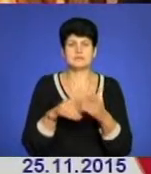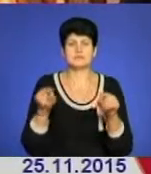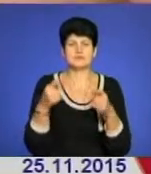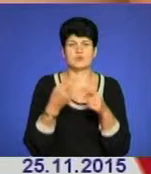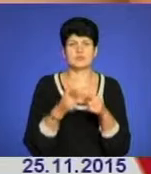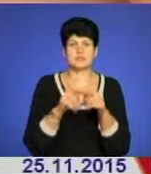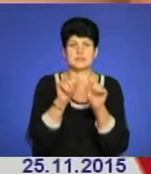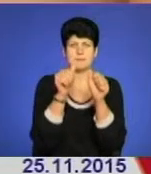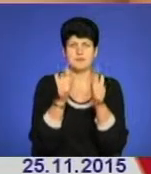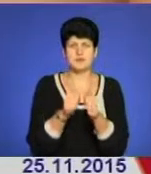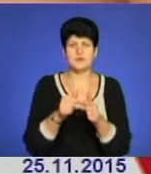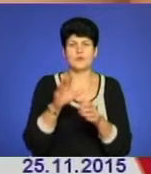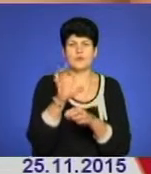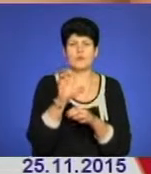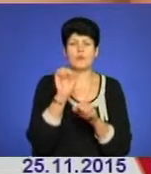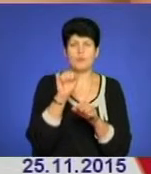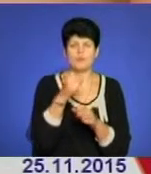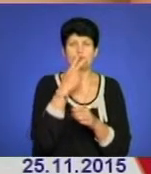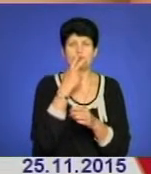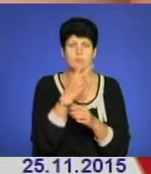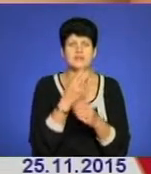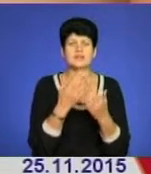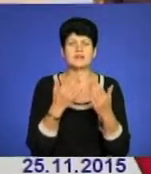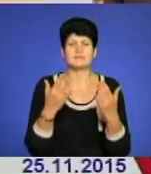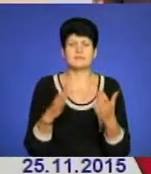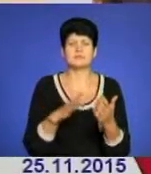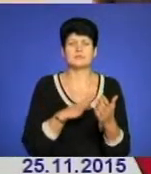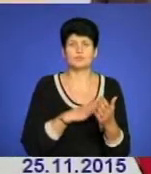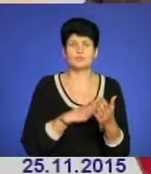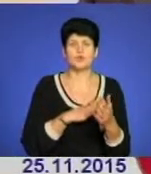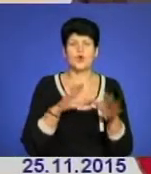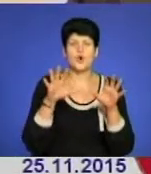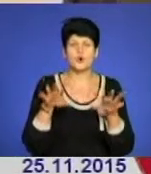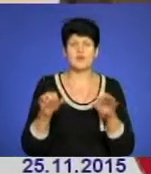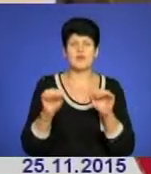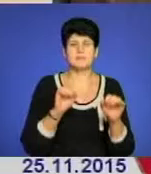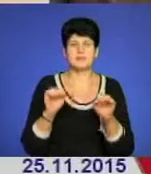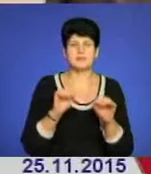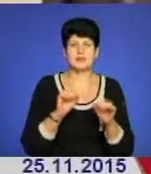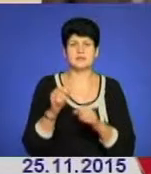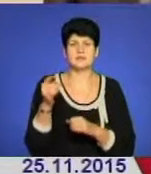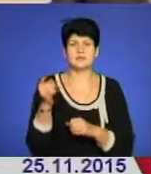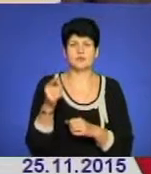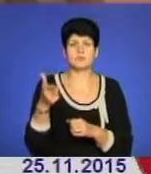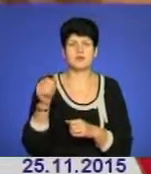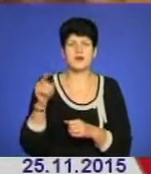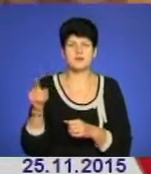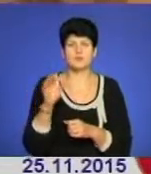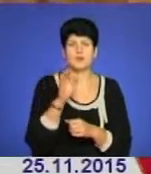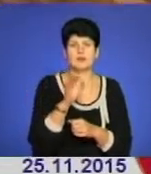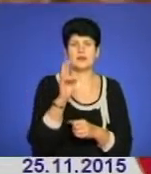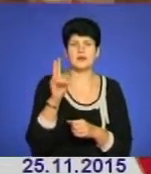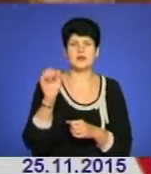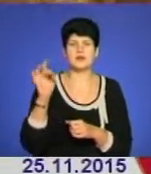монументів, світлину якого можна побачити на виставці, став голова правління ПАТ «Тернопільгаз» Олег Караванський. Це